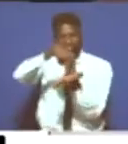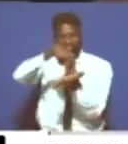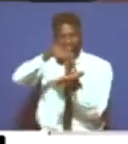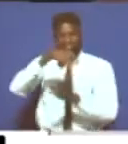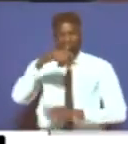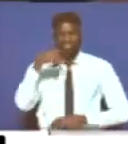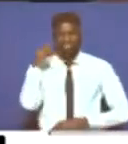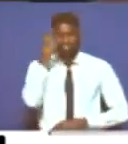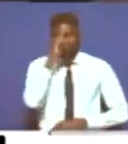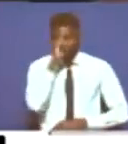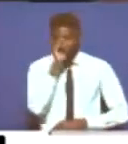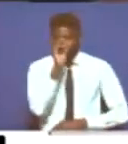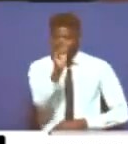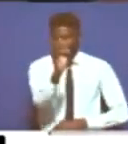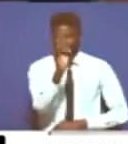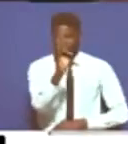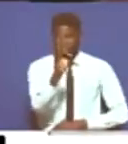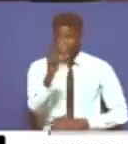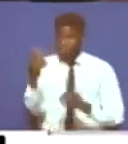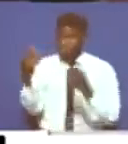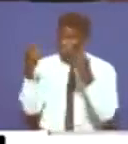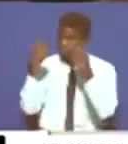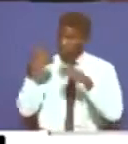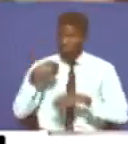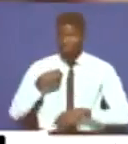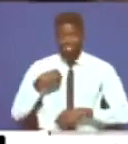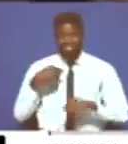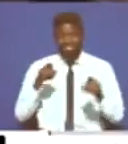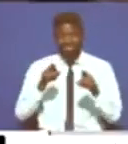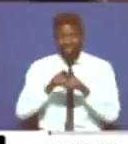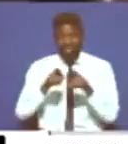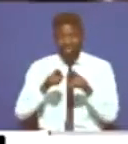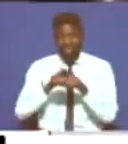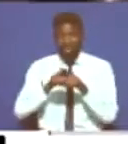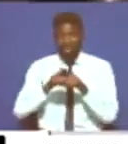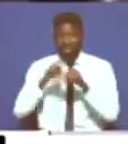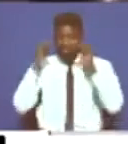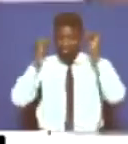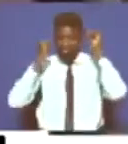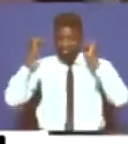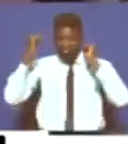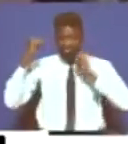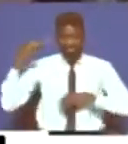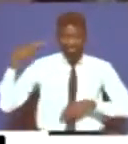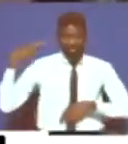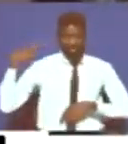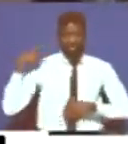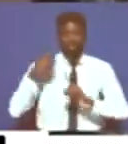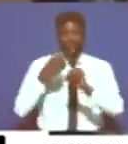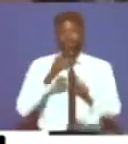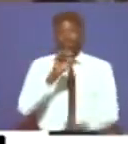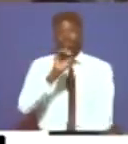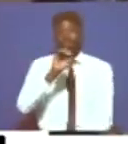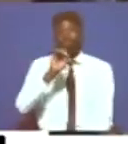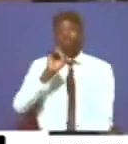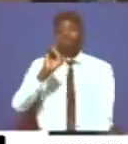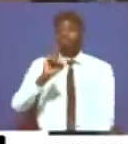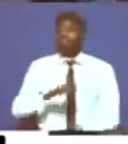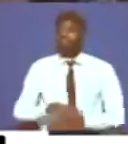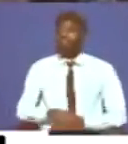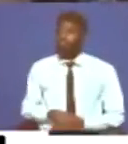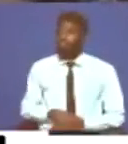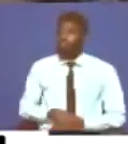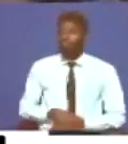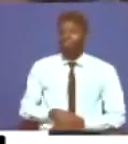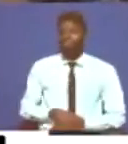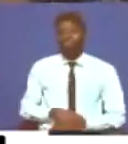kazi. Si unaniona leo niko kama brigadia 001. William Ruto,